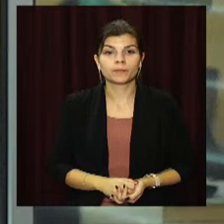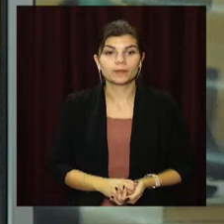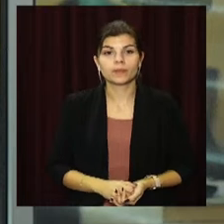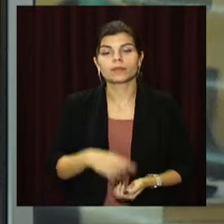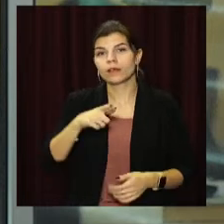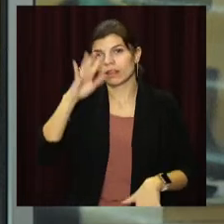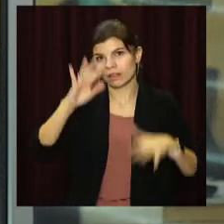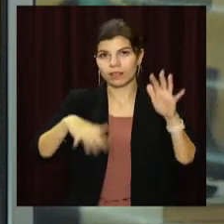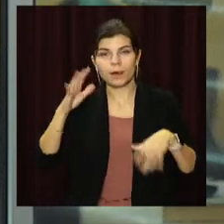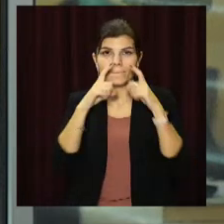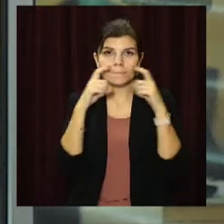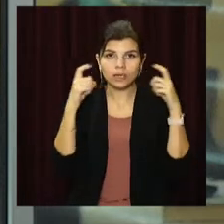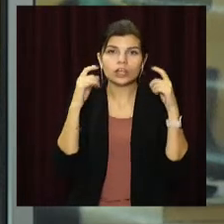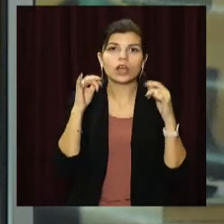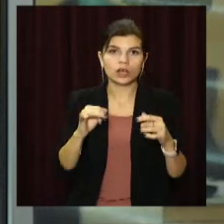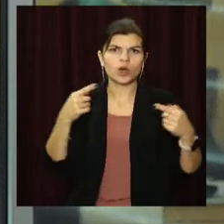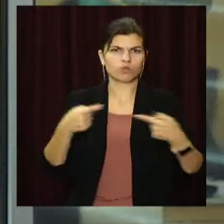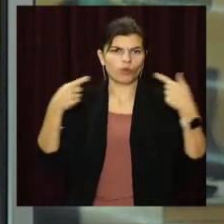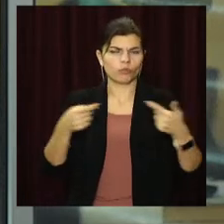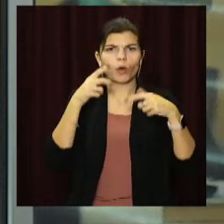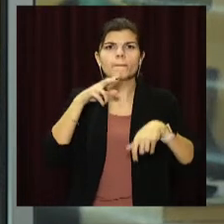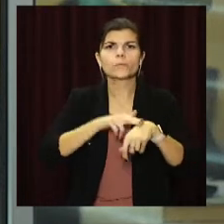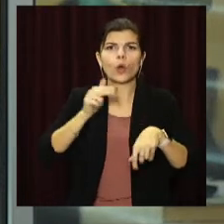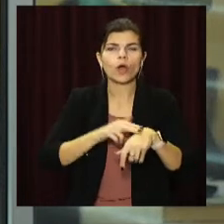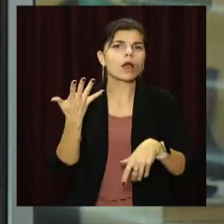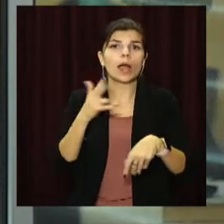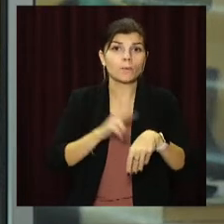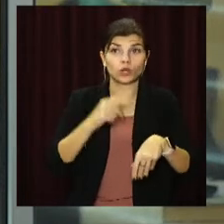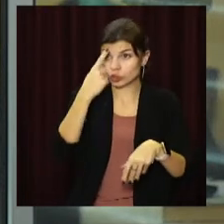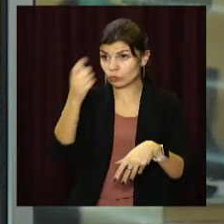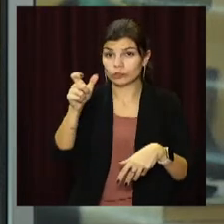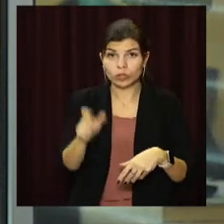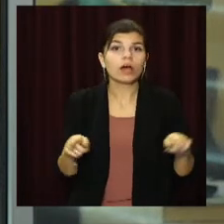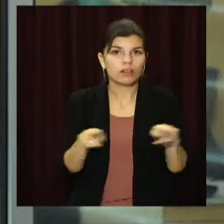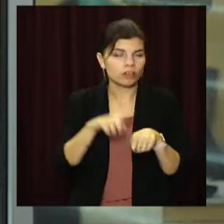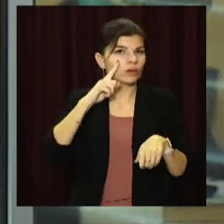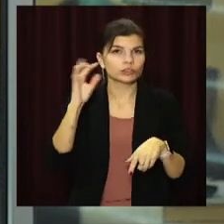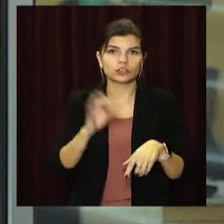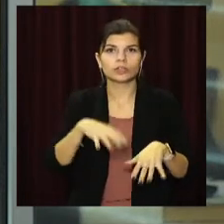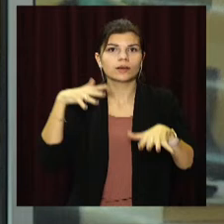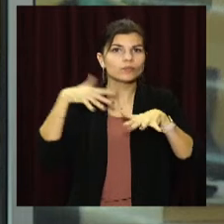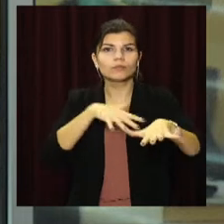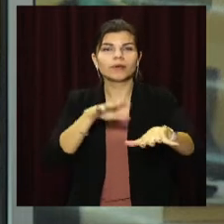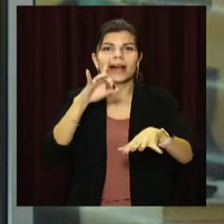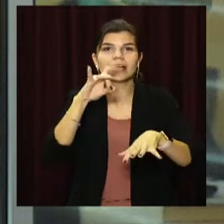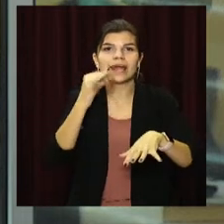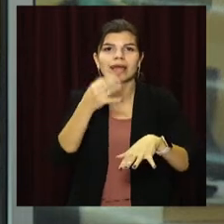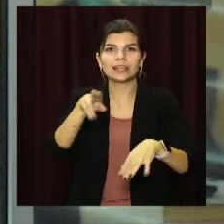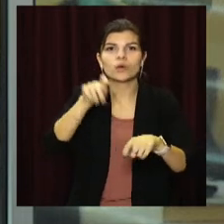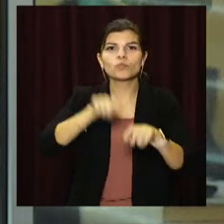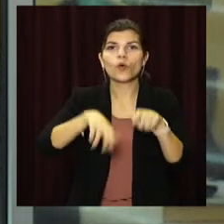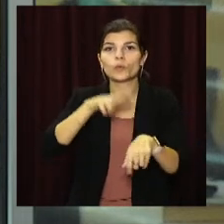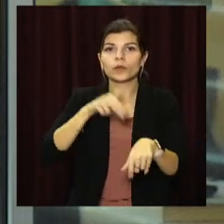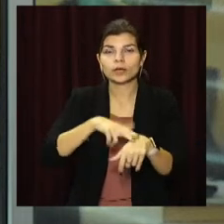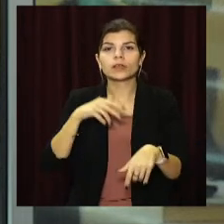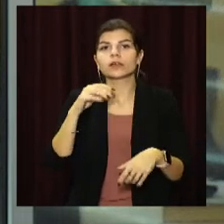Нехтують масками та конфліктують із поліціянтами, які роблять зауваження. Так, зазвичай, проходять рейди у Дніпрі, які проводять поліція